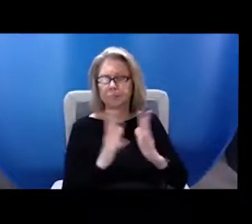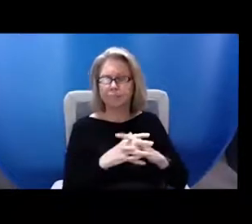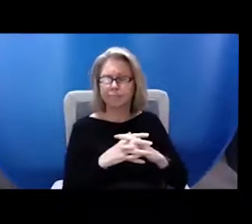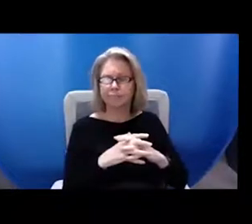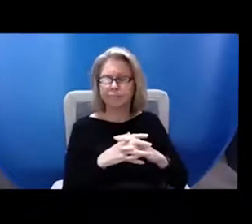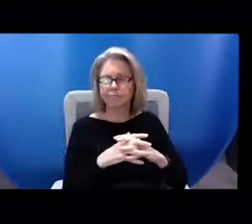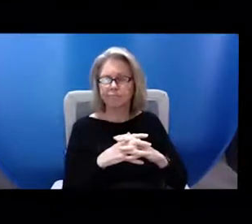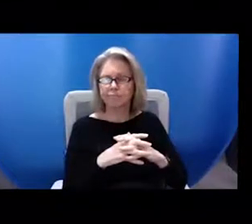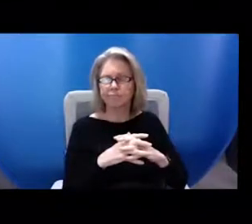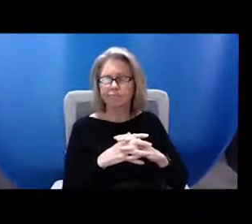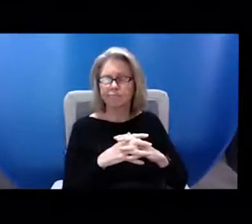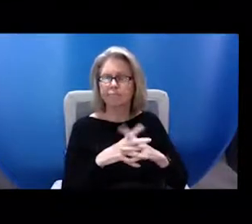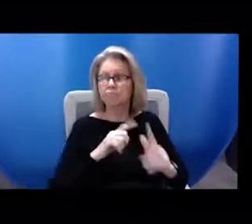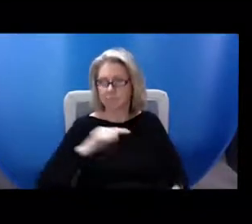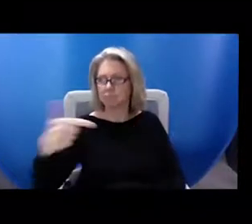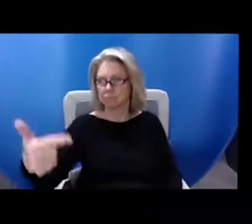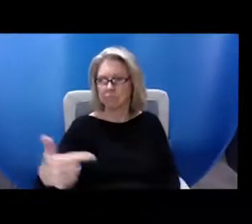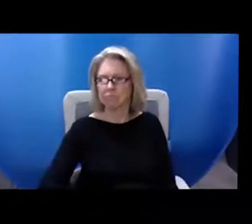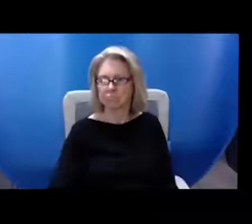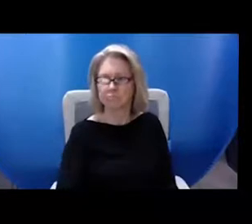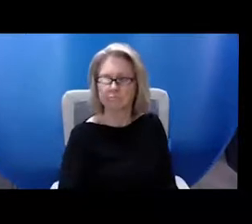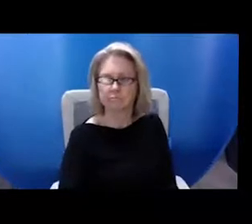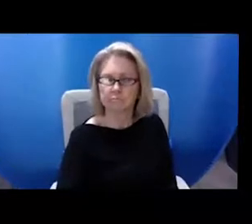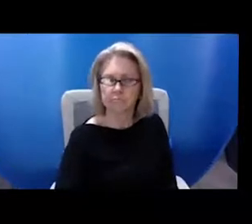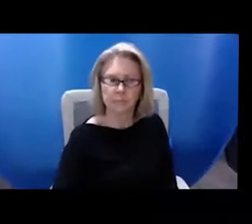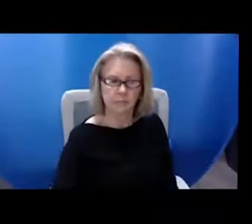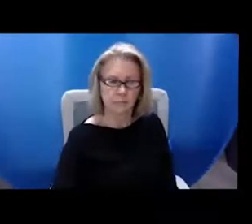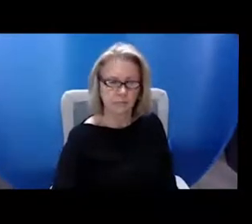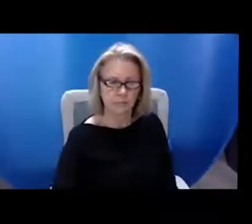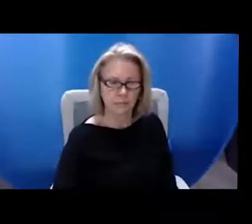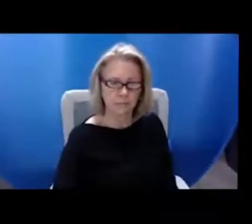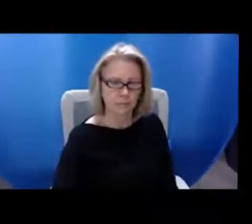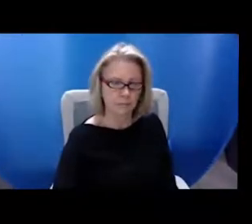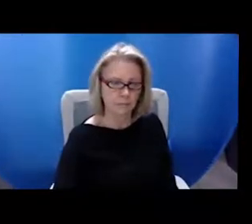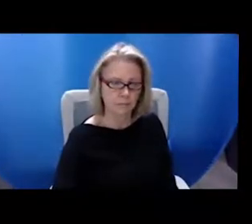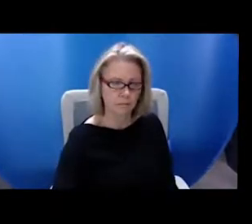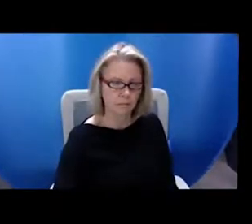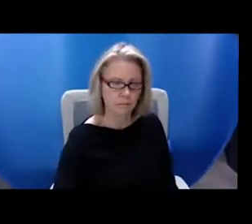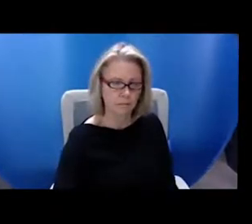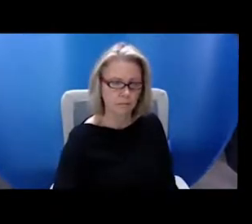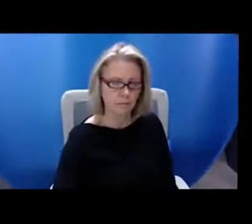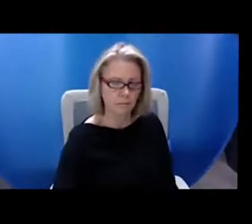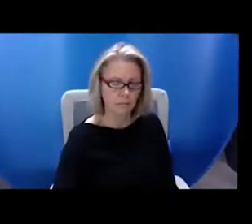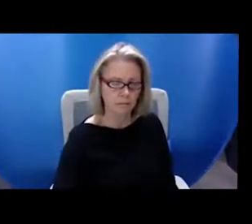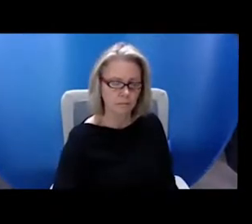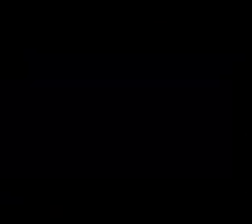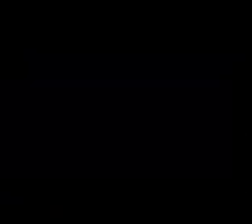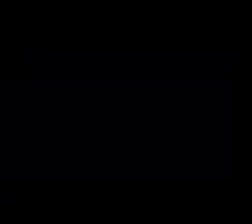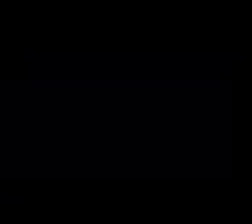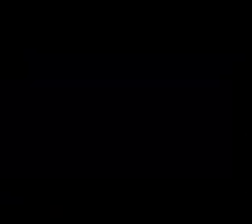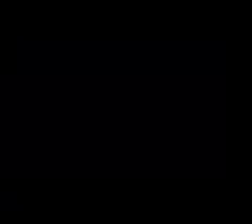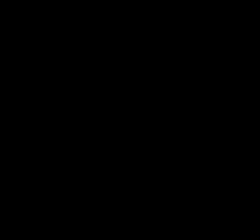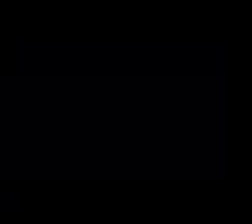yang dilakukan dalam artistiknya, seperti itu. Kartu berikutnya, okay. Kenapa kamu bertahan